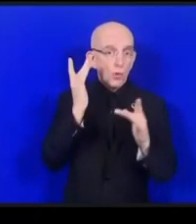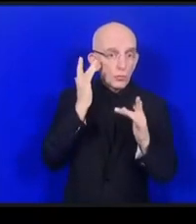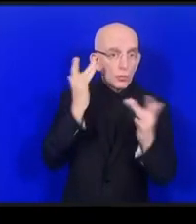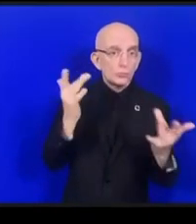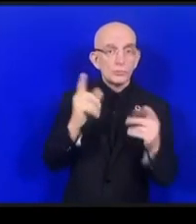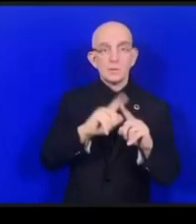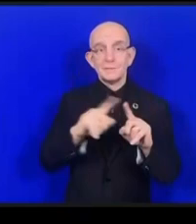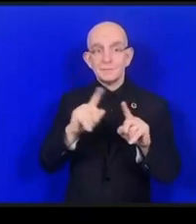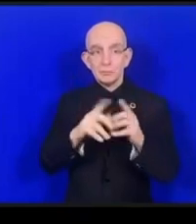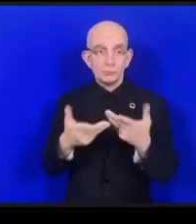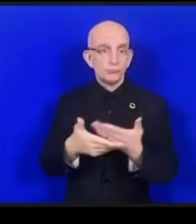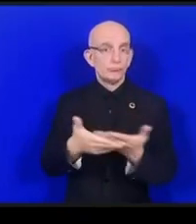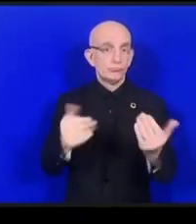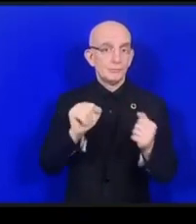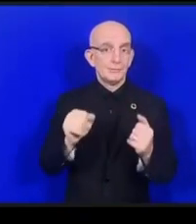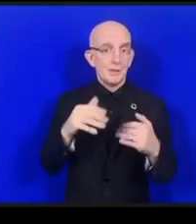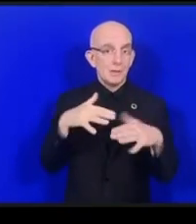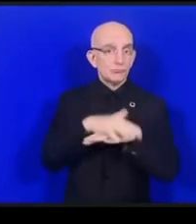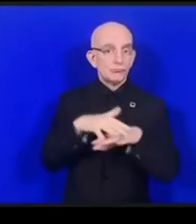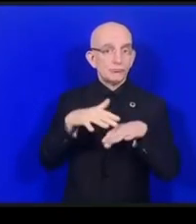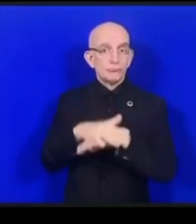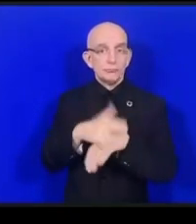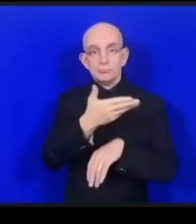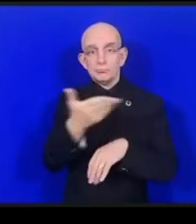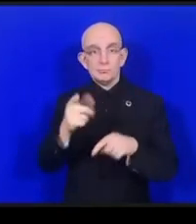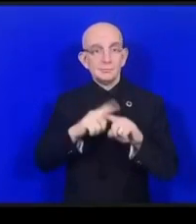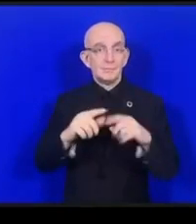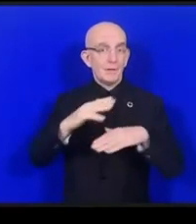локализации по языкам